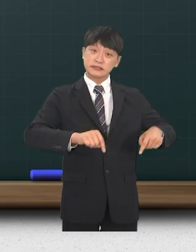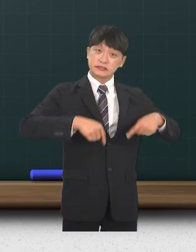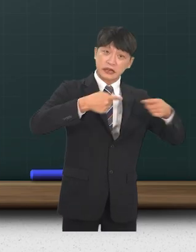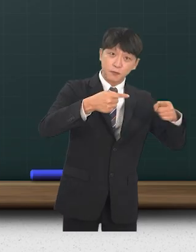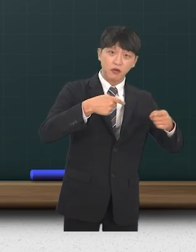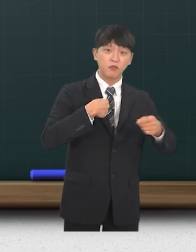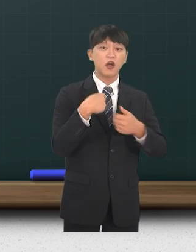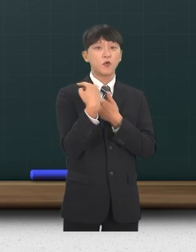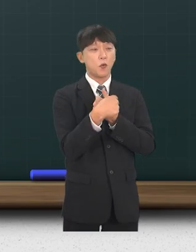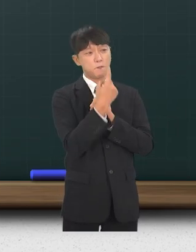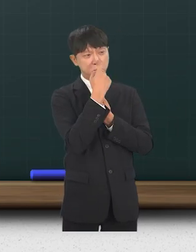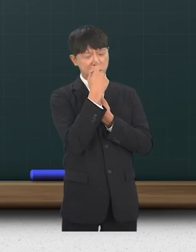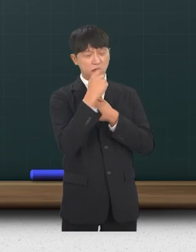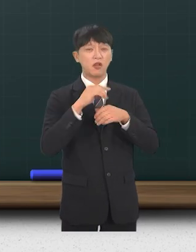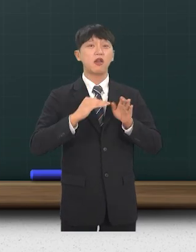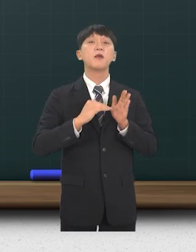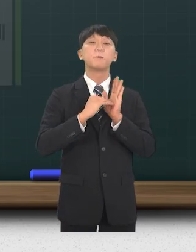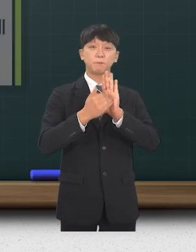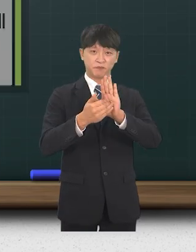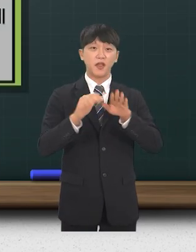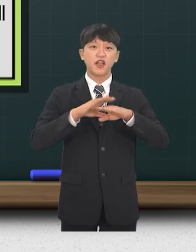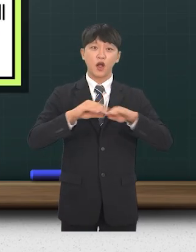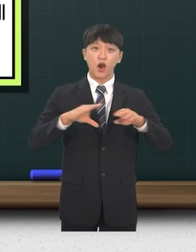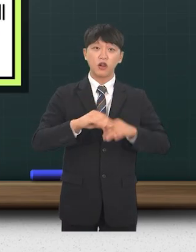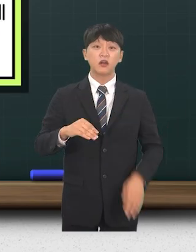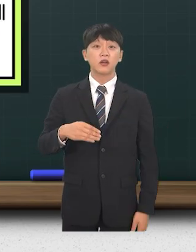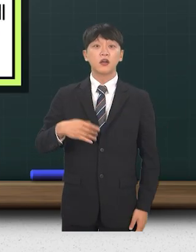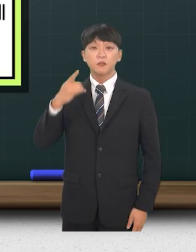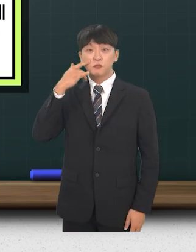참여하거나 약물 교육을 받아 대처합니다. 부모님,